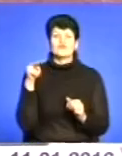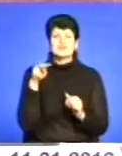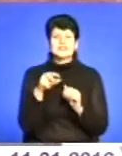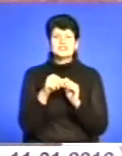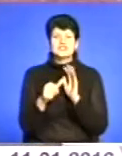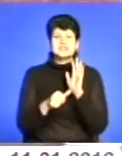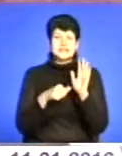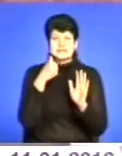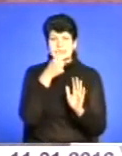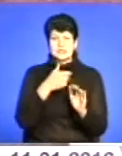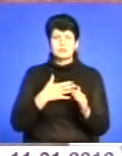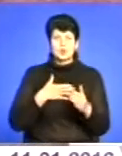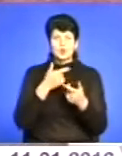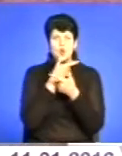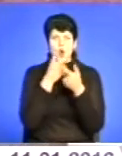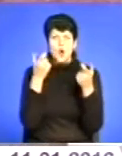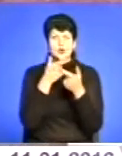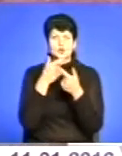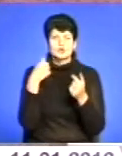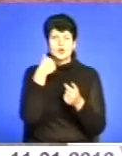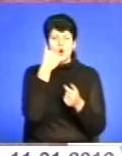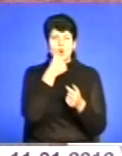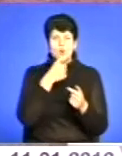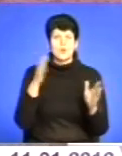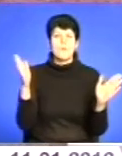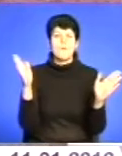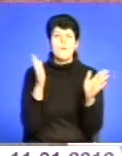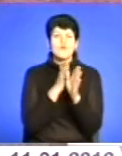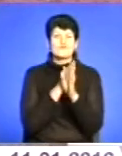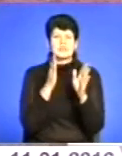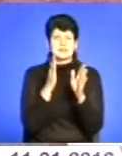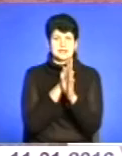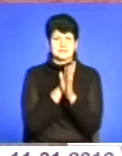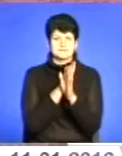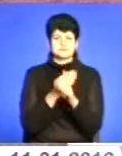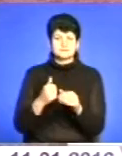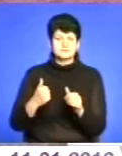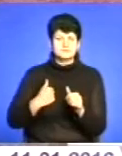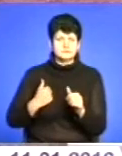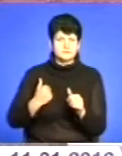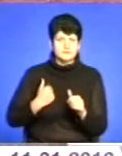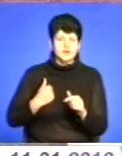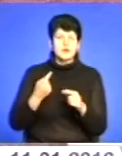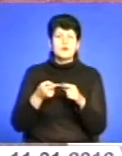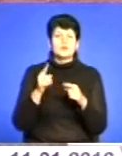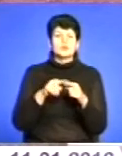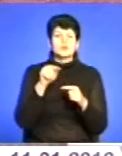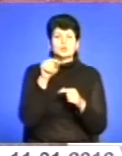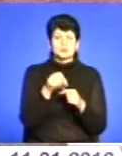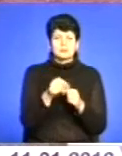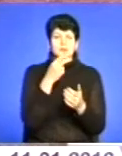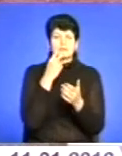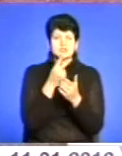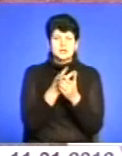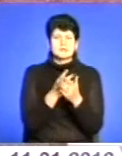2016 рік мною оголошений роком повітряних сил. В контексті цього передбачається провести